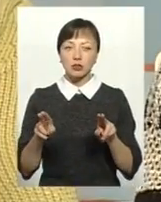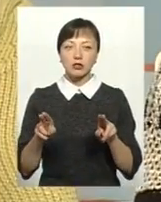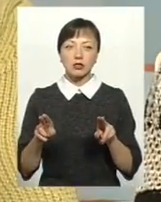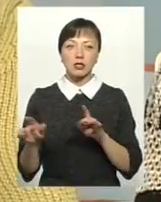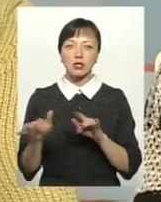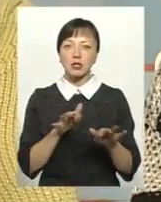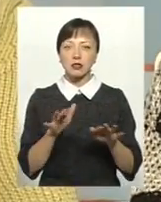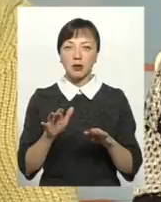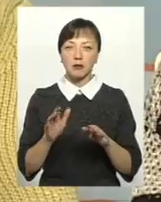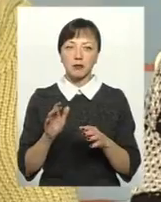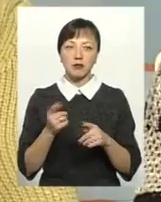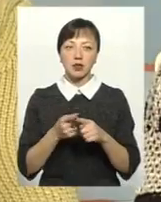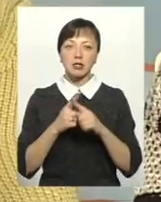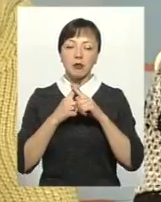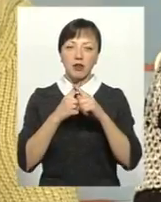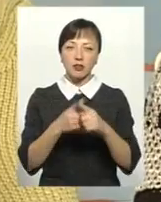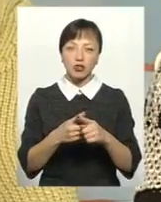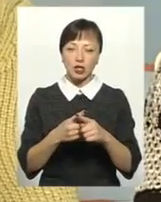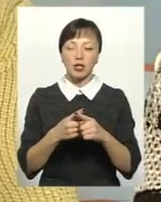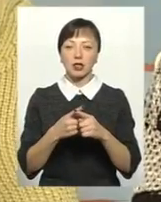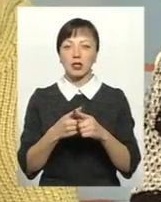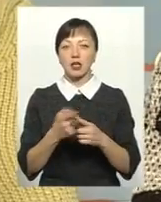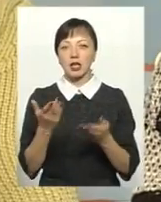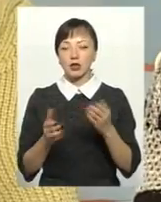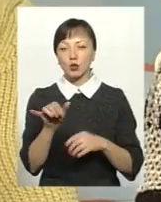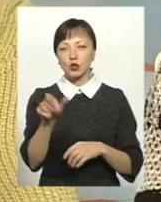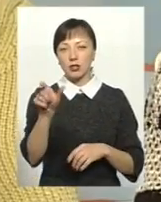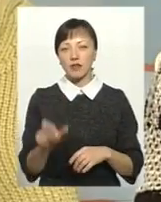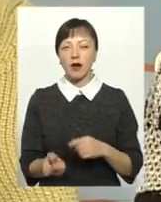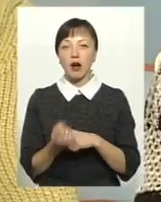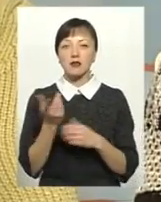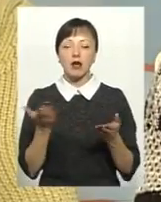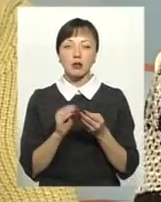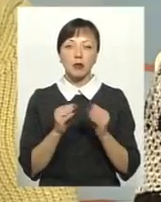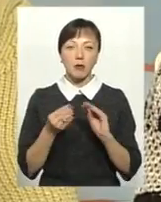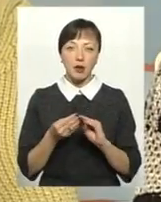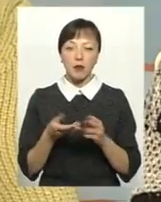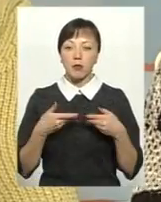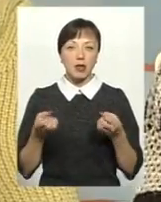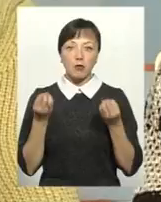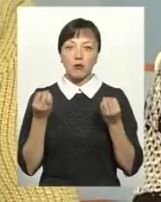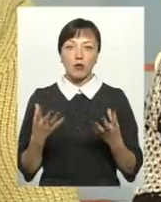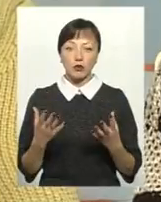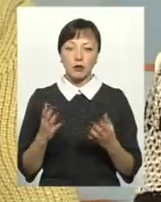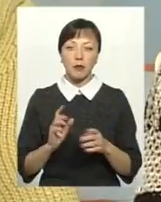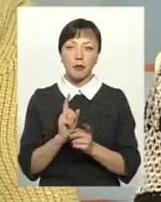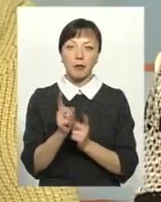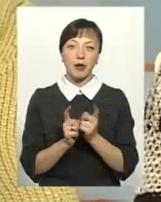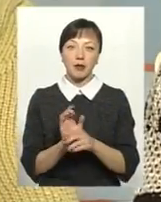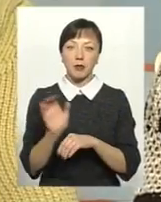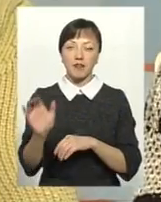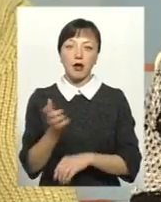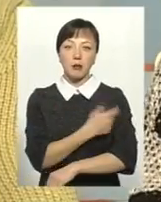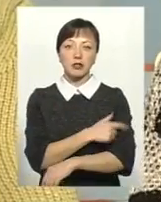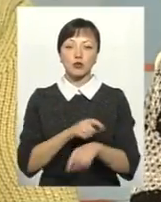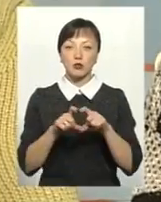действуют перенаправления, сопровождение. То есть если у человека оказывается какая-то проблема, мы не просто его перенаправляем в медицинское